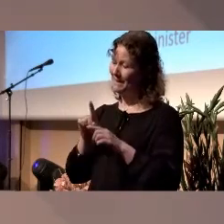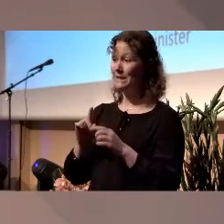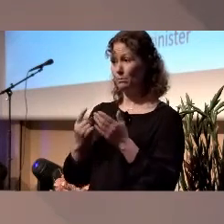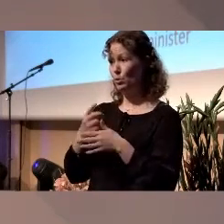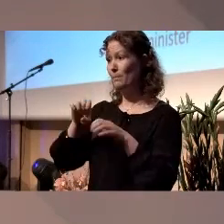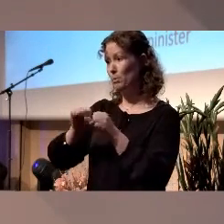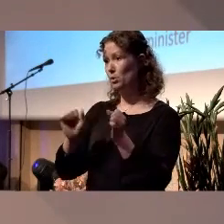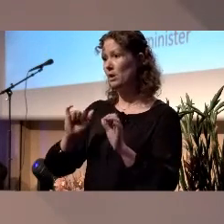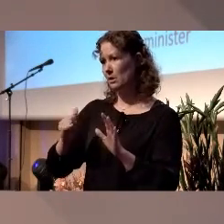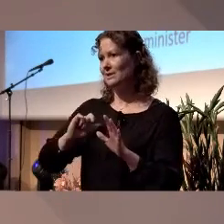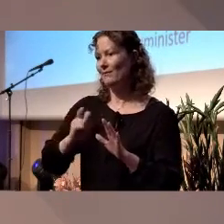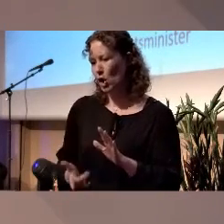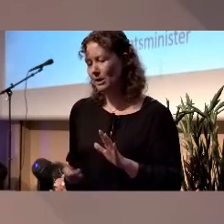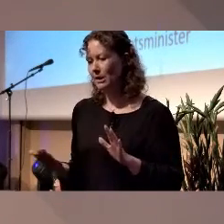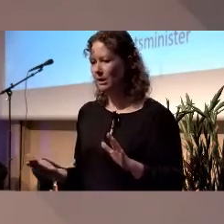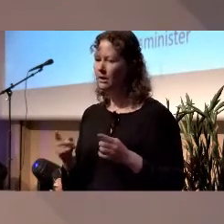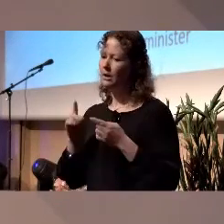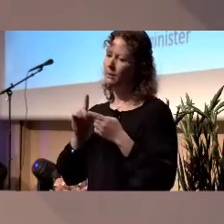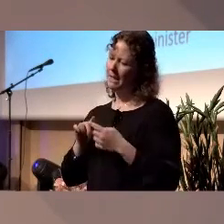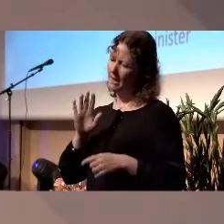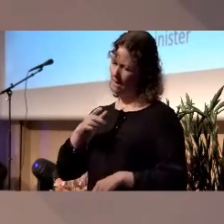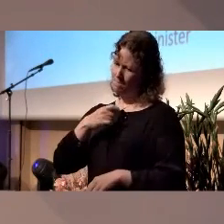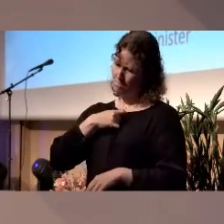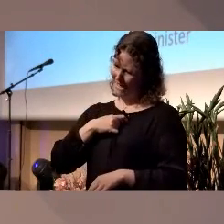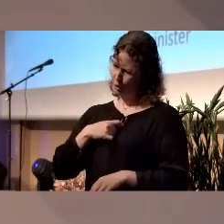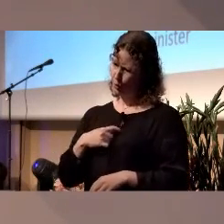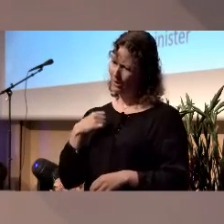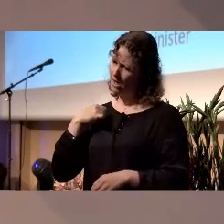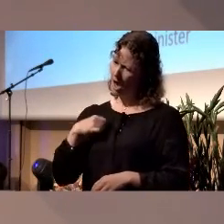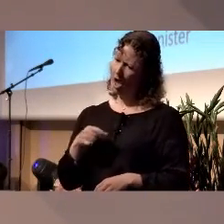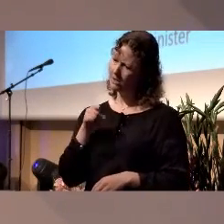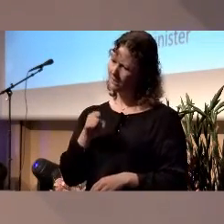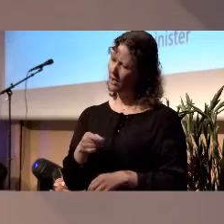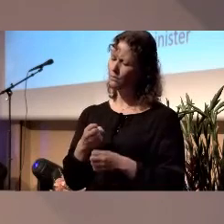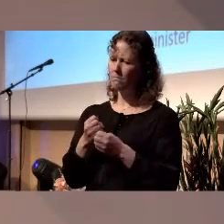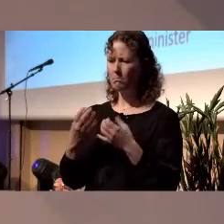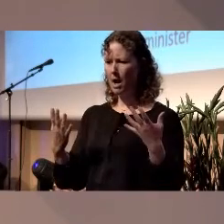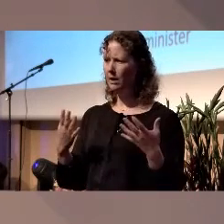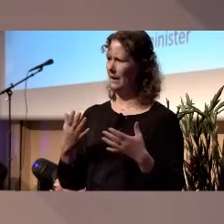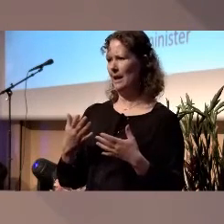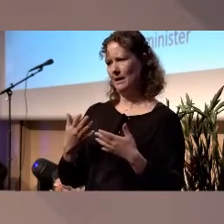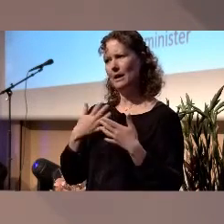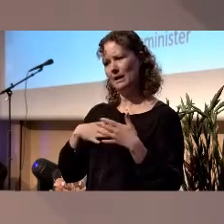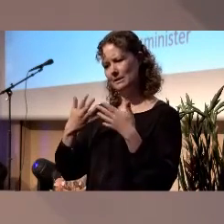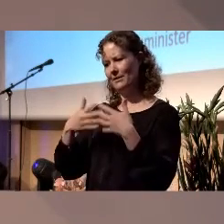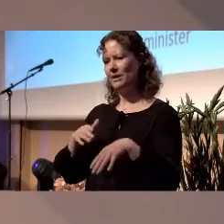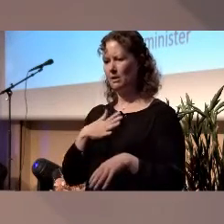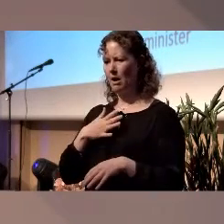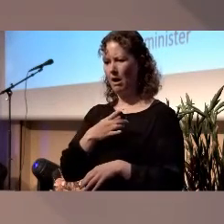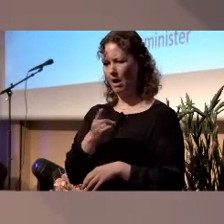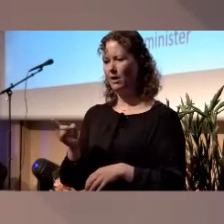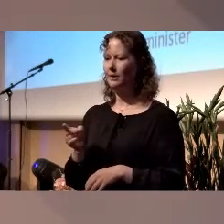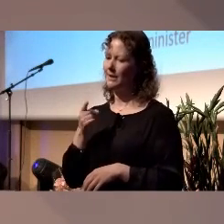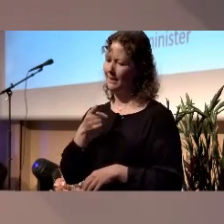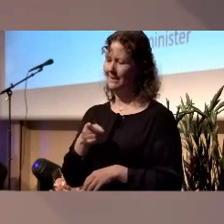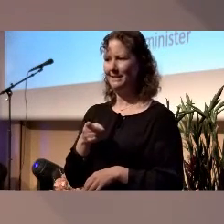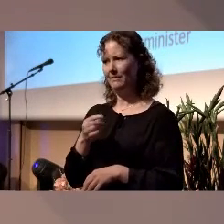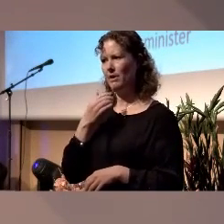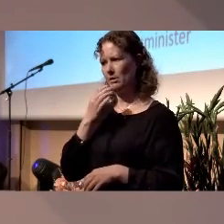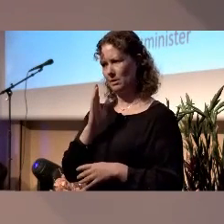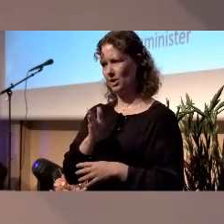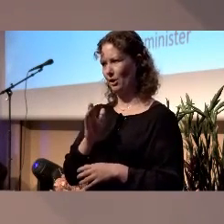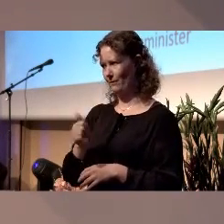dette, men det personlige ansvaret som mange mennesker tar i helsevesenet, det er blant de tingene vi alltid skal takke folk